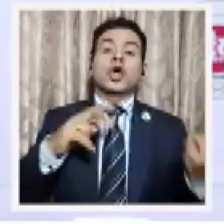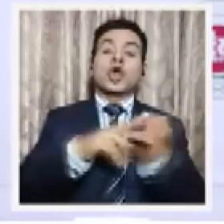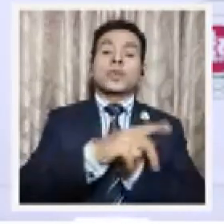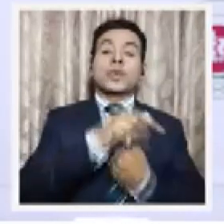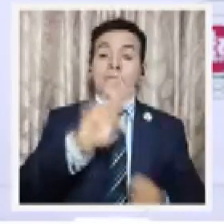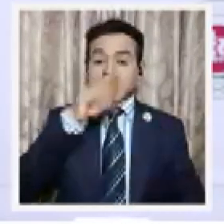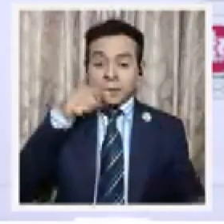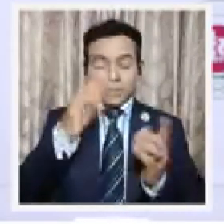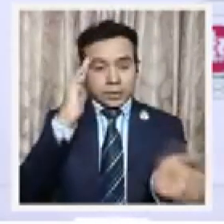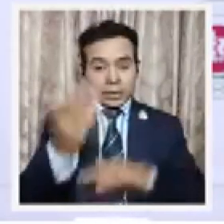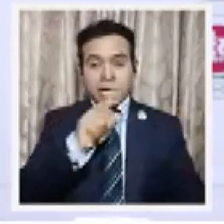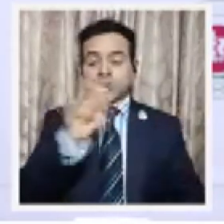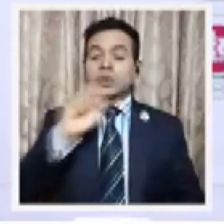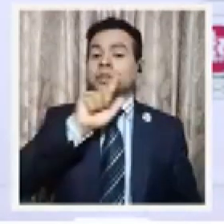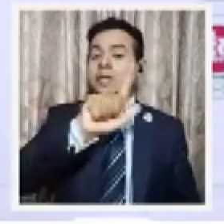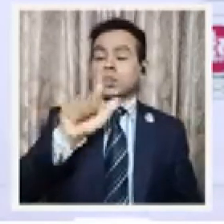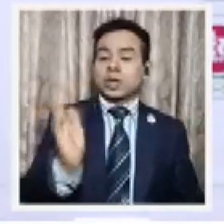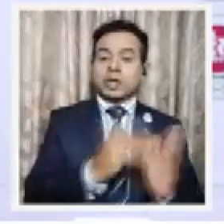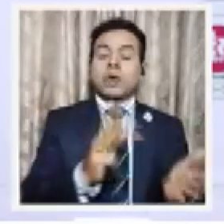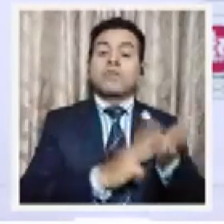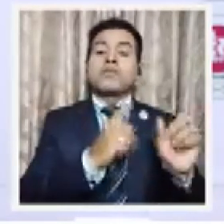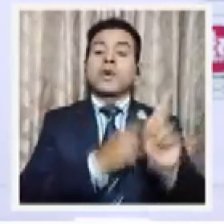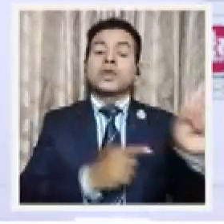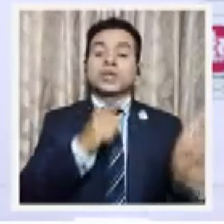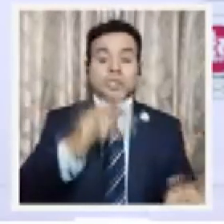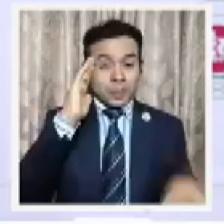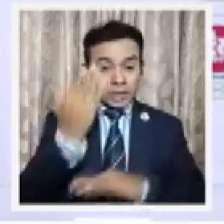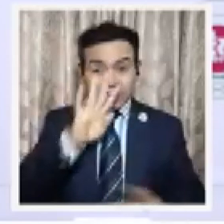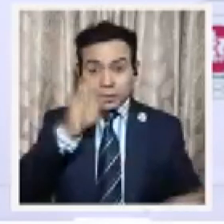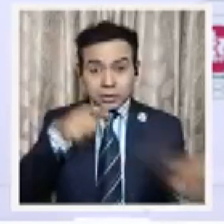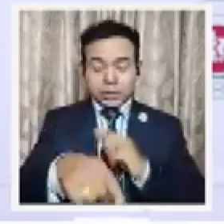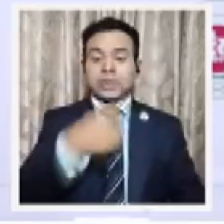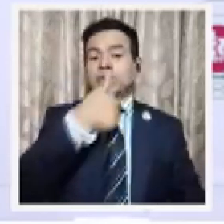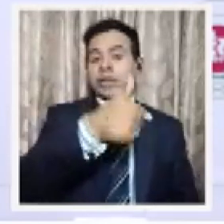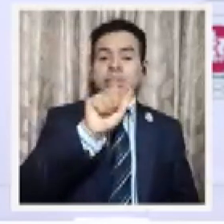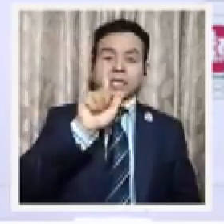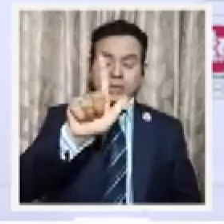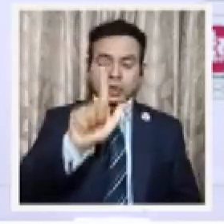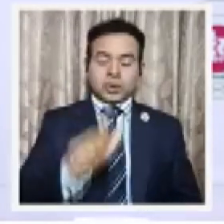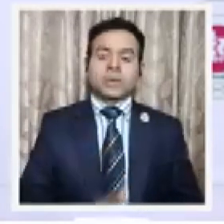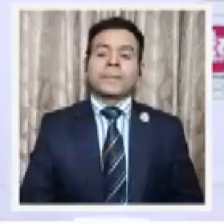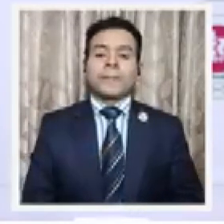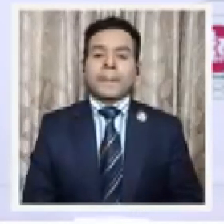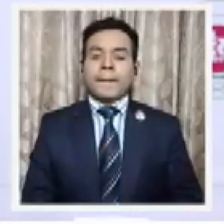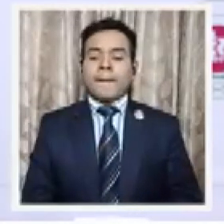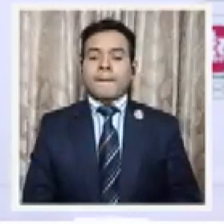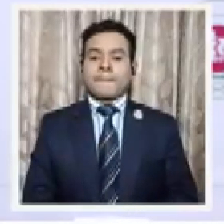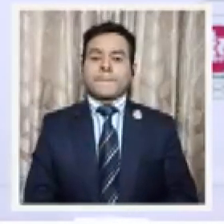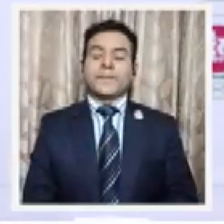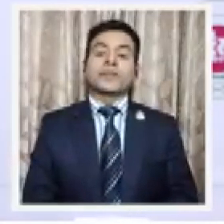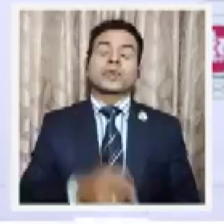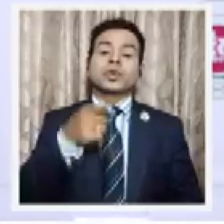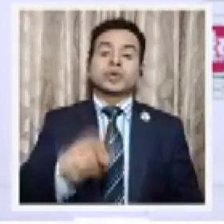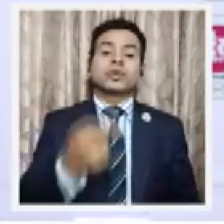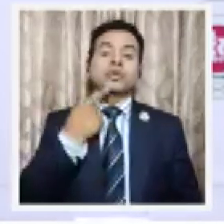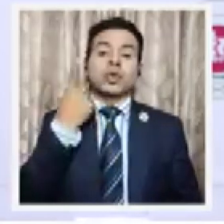3.92%, সিলেট 151 জন 4.90%, রংপুর 177 জন 3.80%,